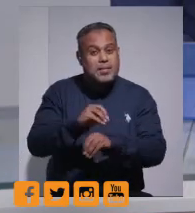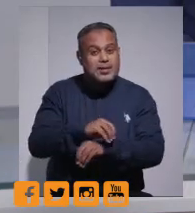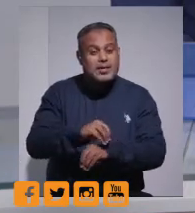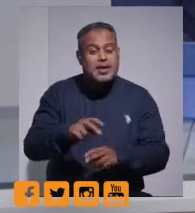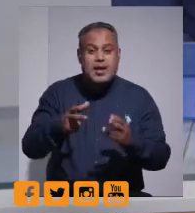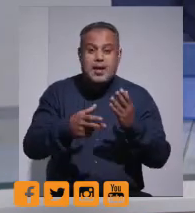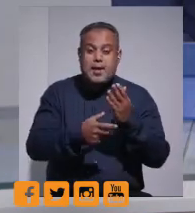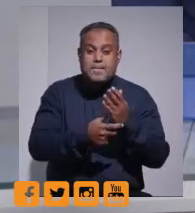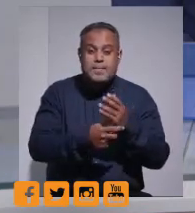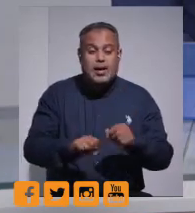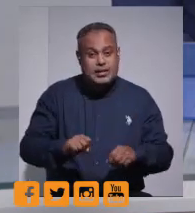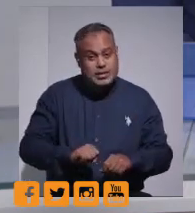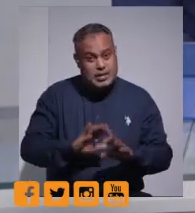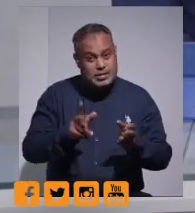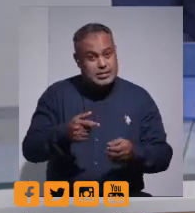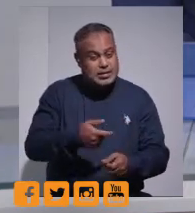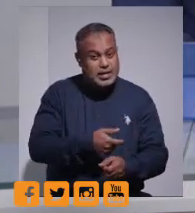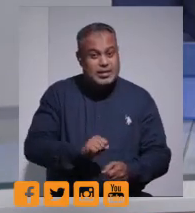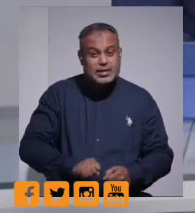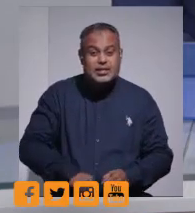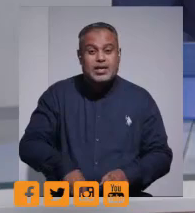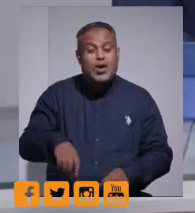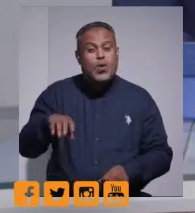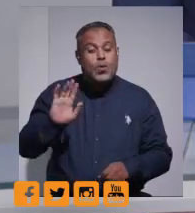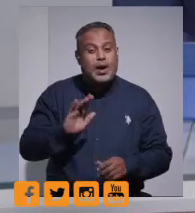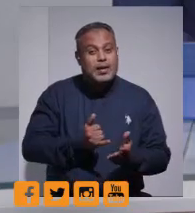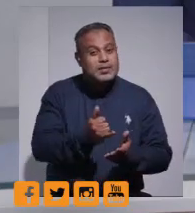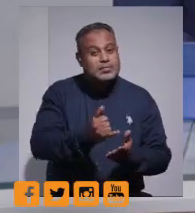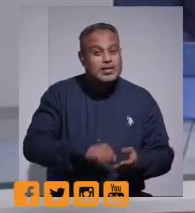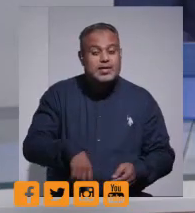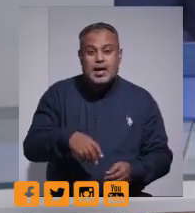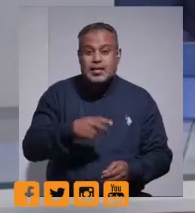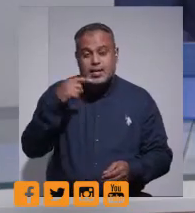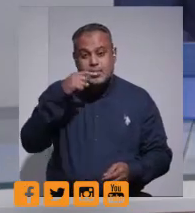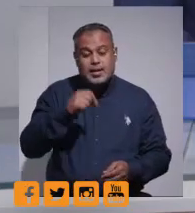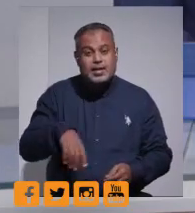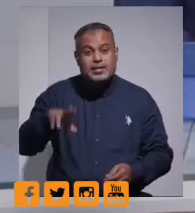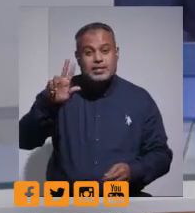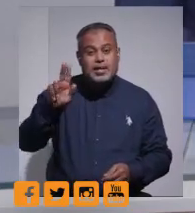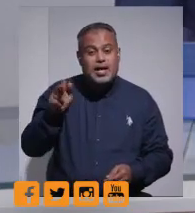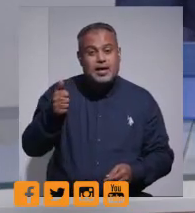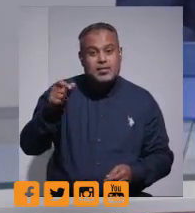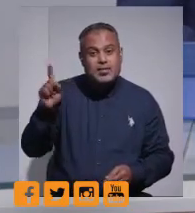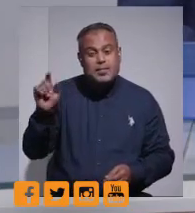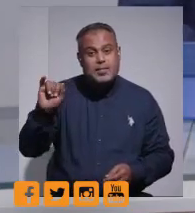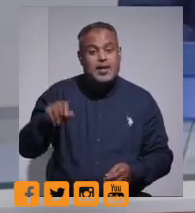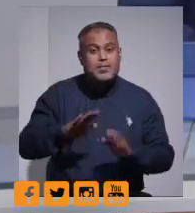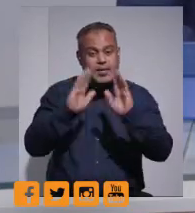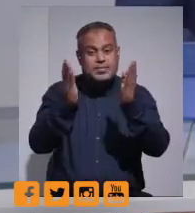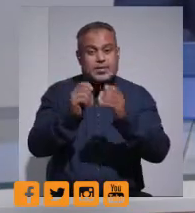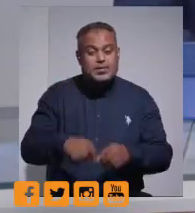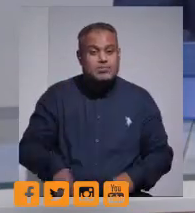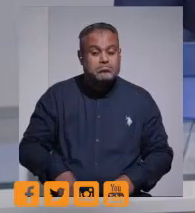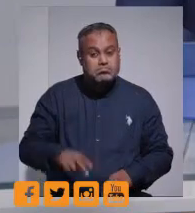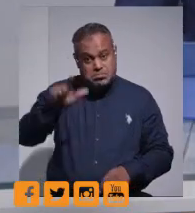ولمدرتي القاره للبنين والسيده فاطمه للبنات بمنطقه تاربا بمديريه سيئون وكيلو المحافظه